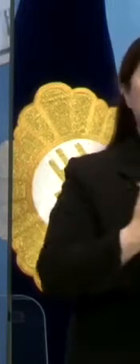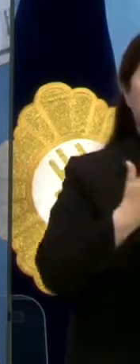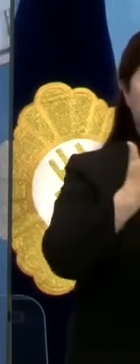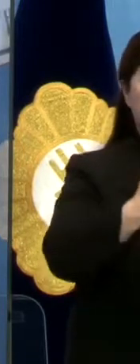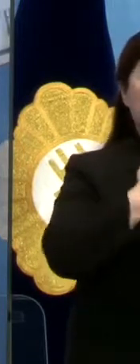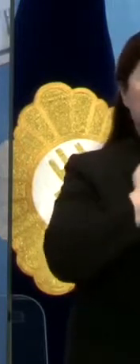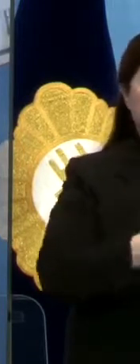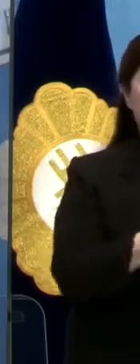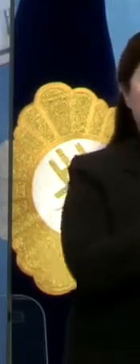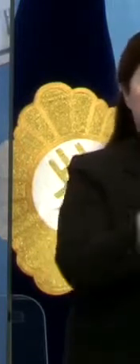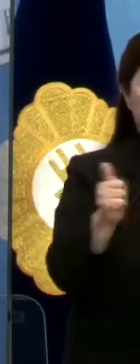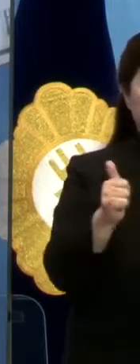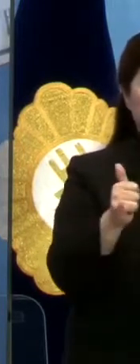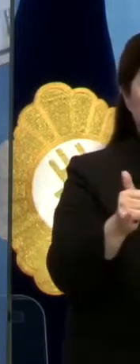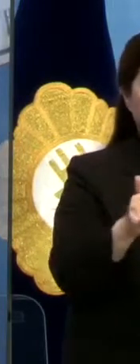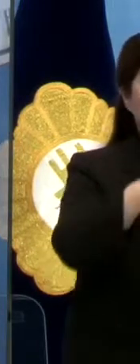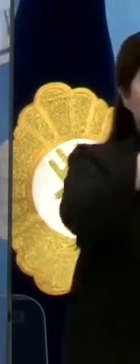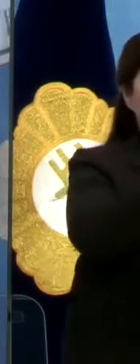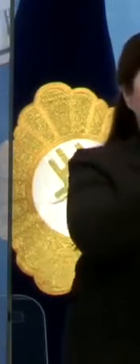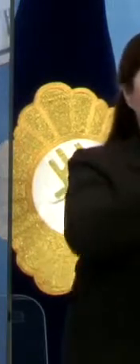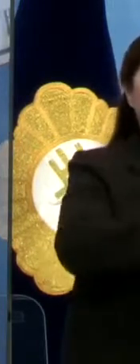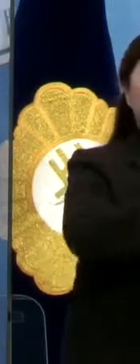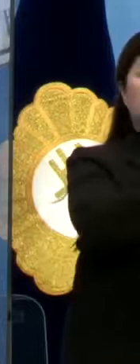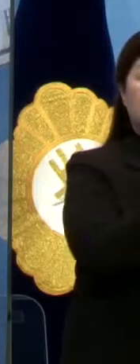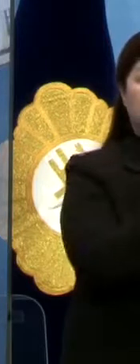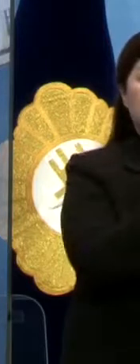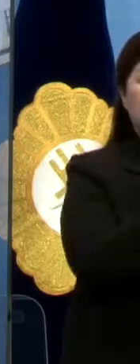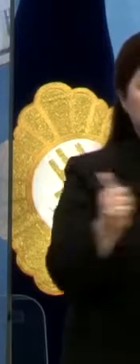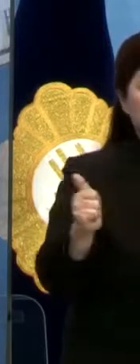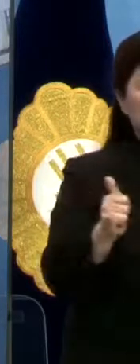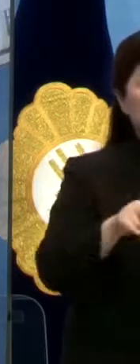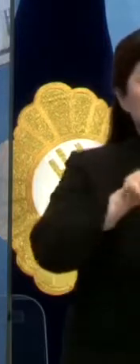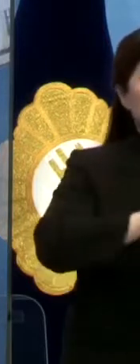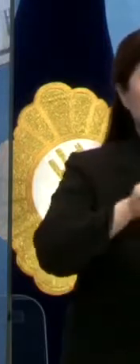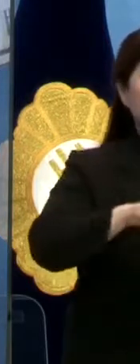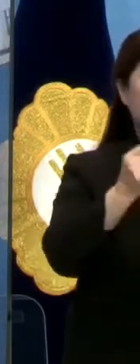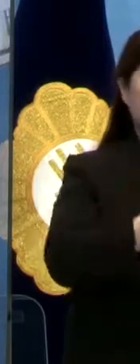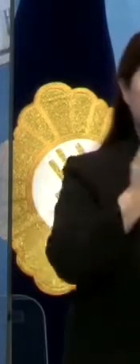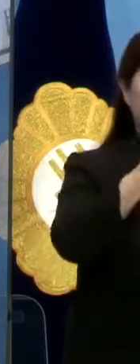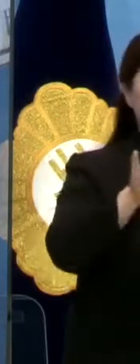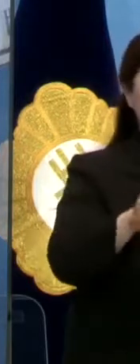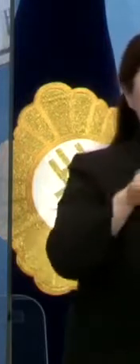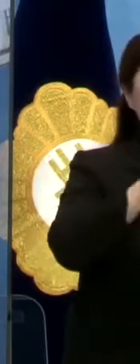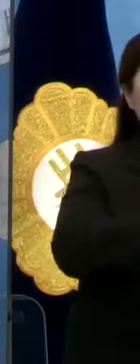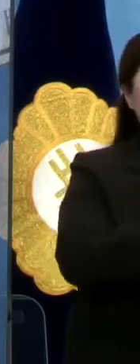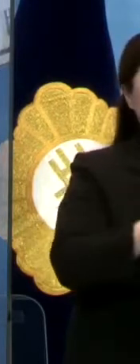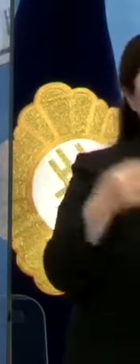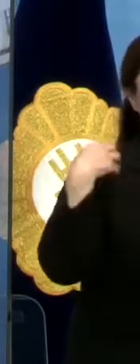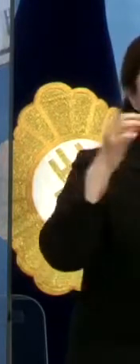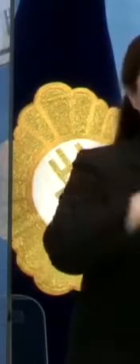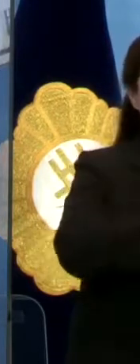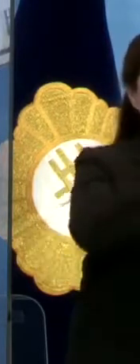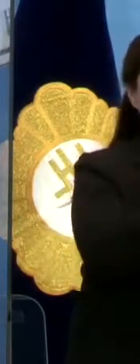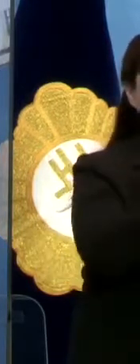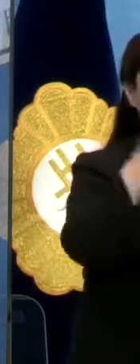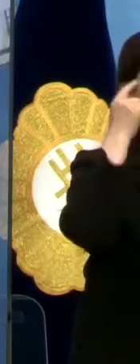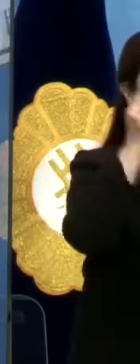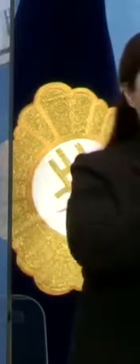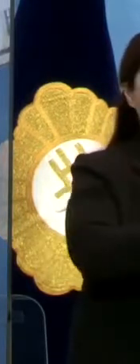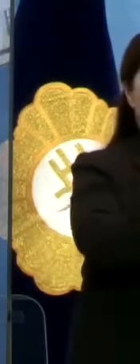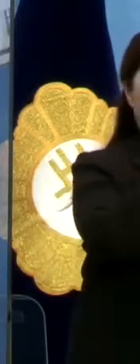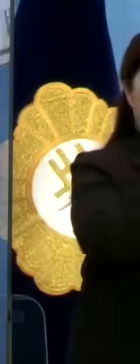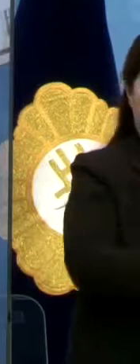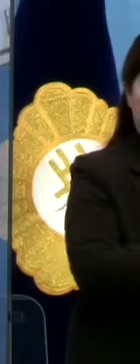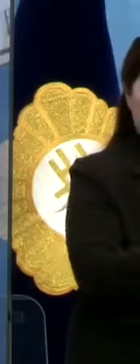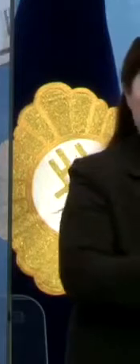헌신했던 소록도의 할매 천사들 기억하실 겁니다. 이분들을 다시 노벨 평화상으로